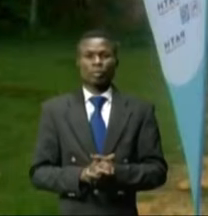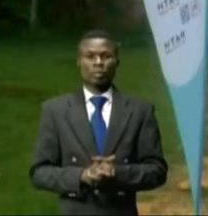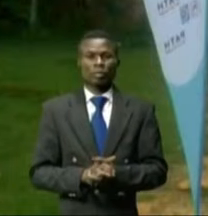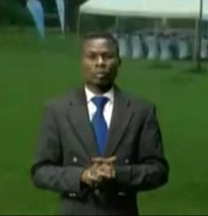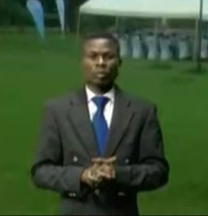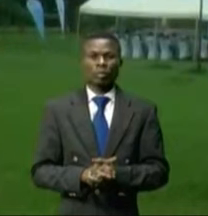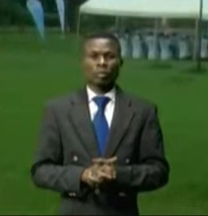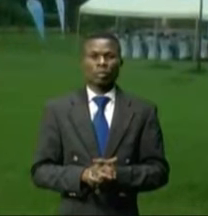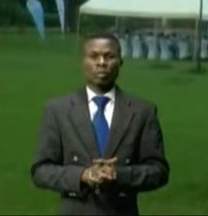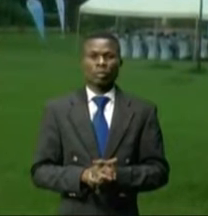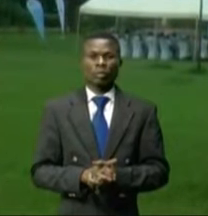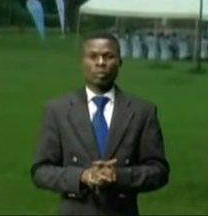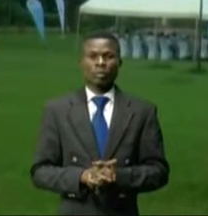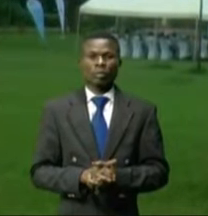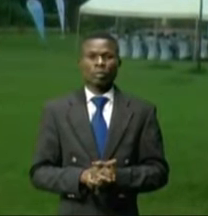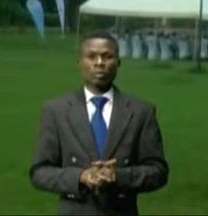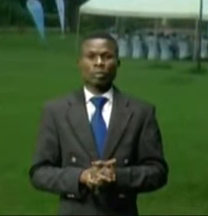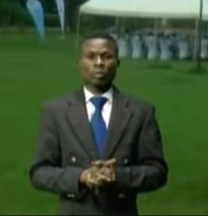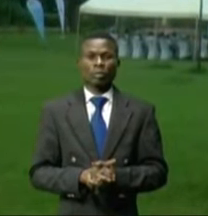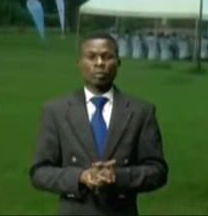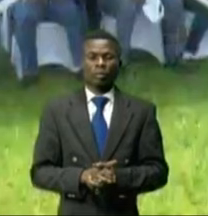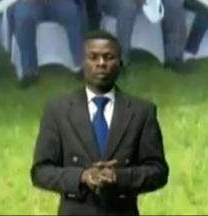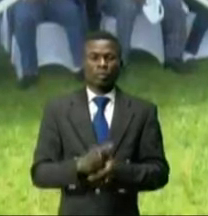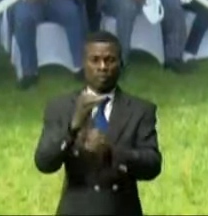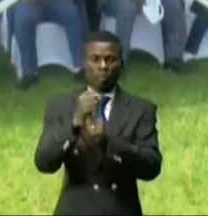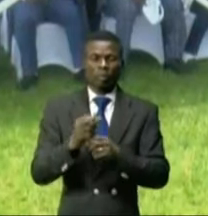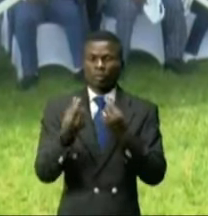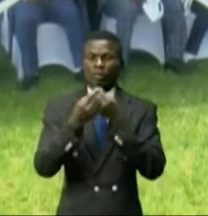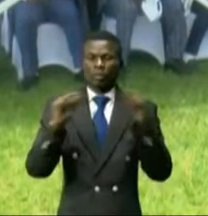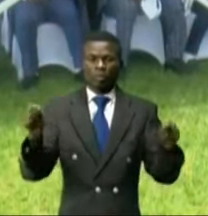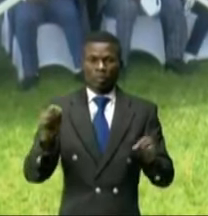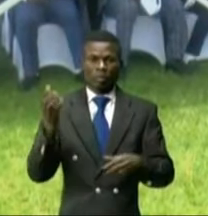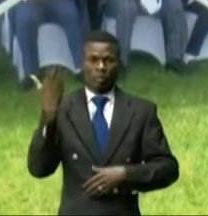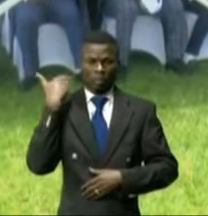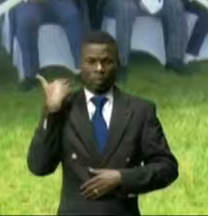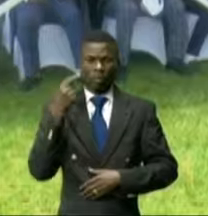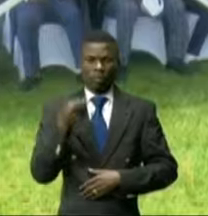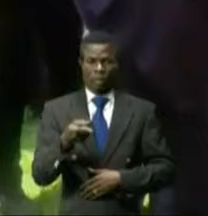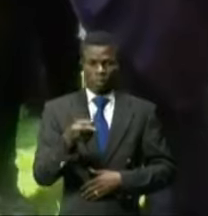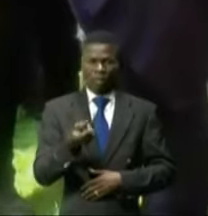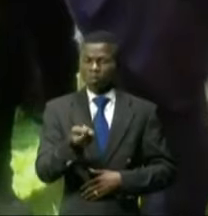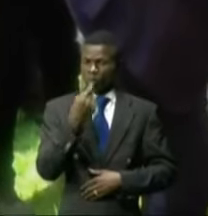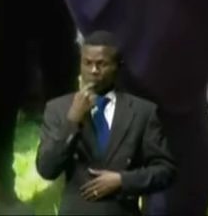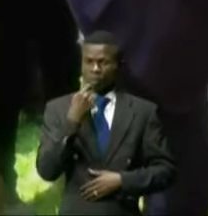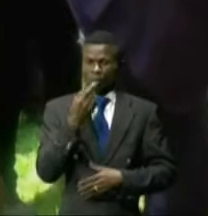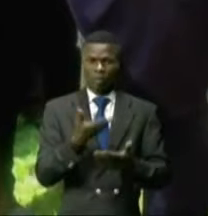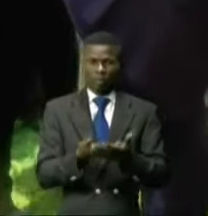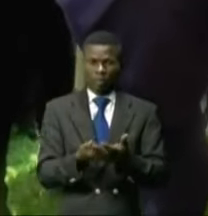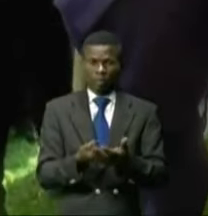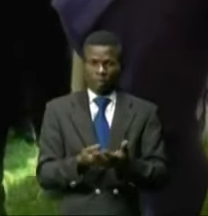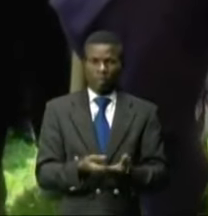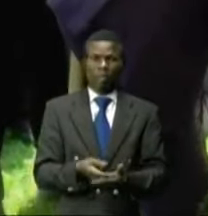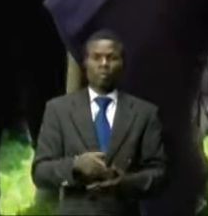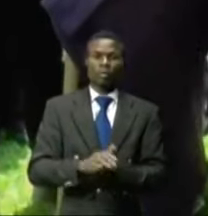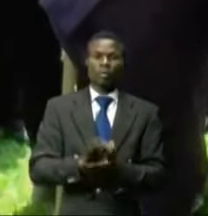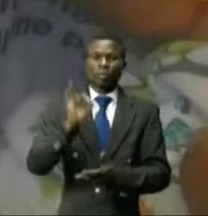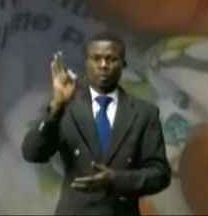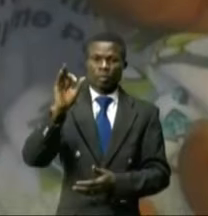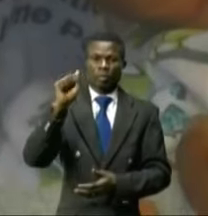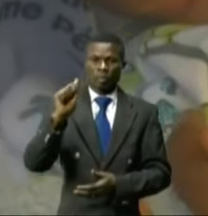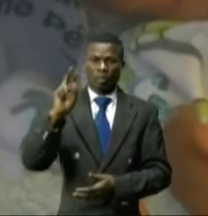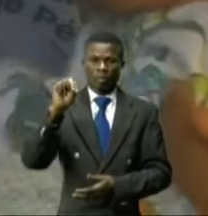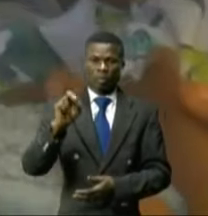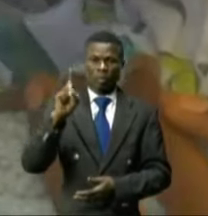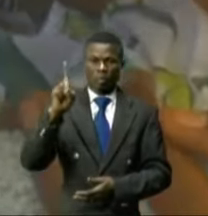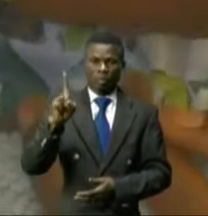Les enfants de moins de 2 ans vont désormais bénéficier gratuitement de la sulfadoxine pyrimétamine, communément appelée Fansida, pendant les